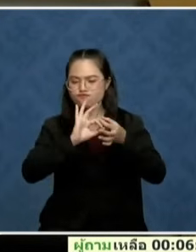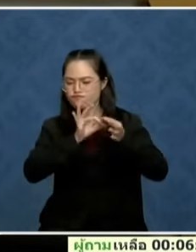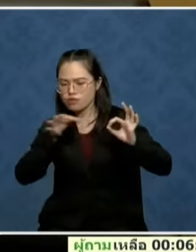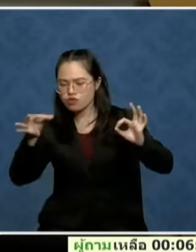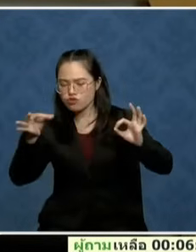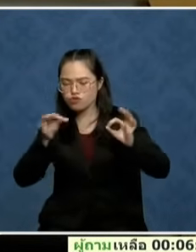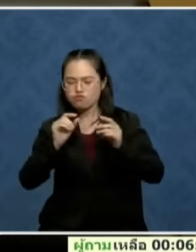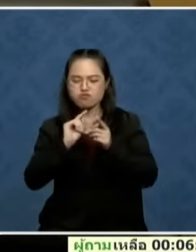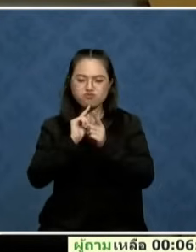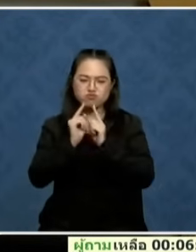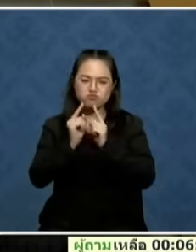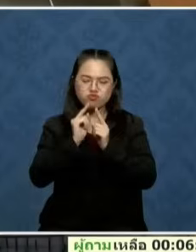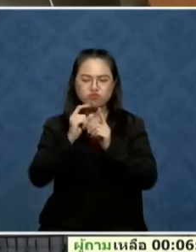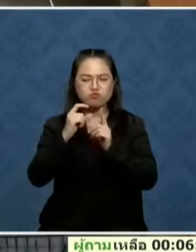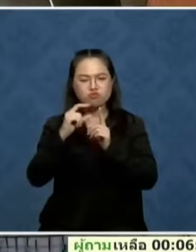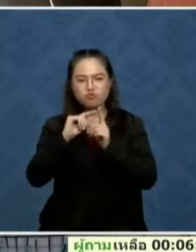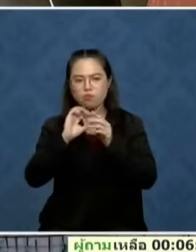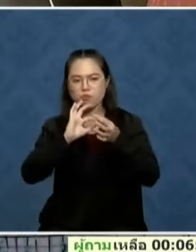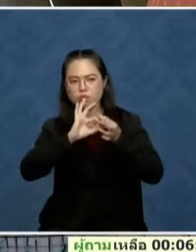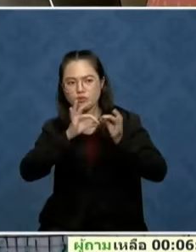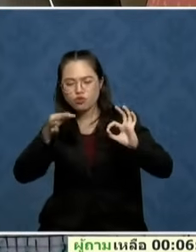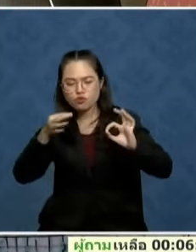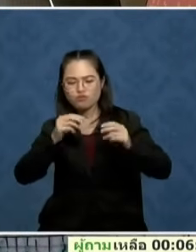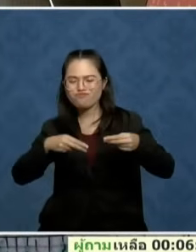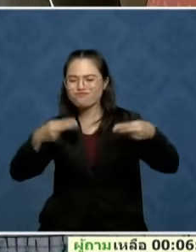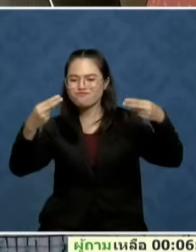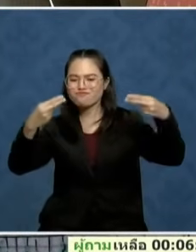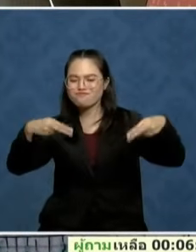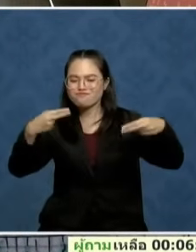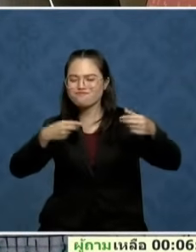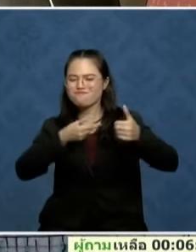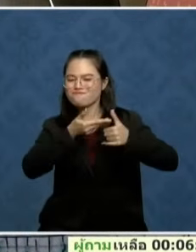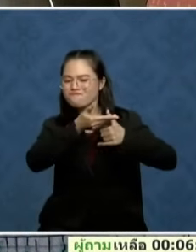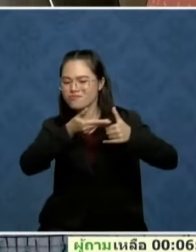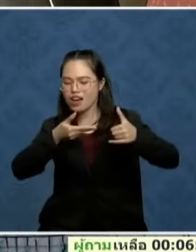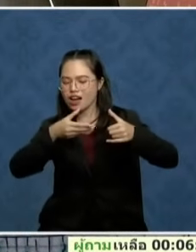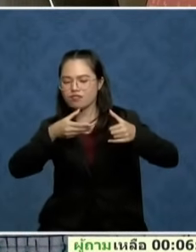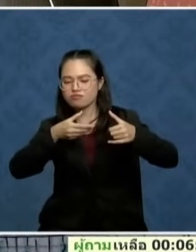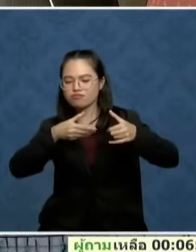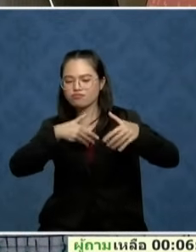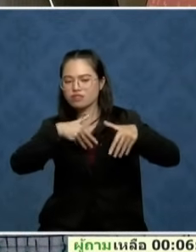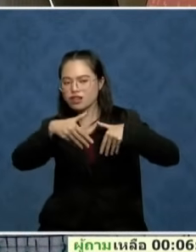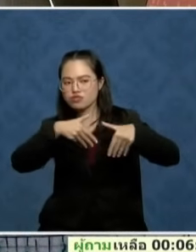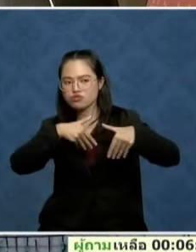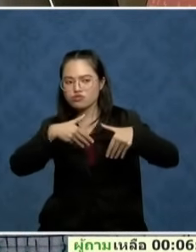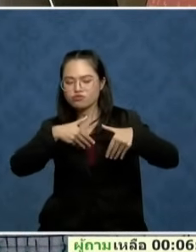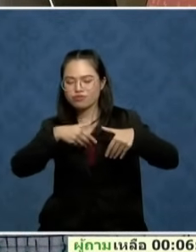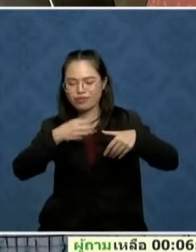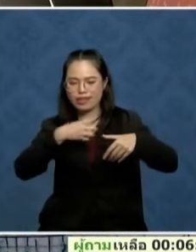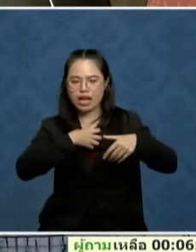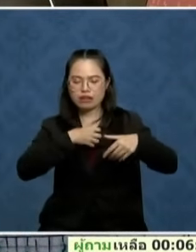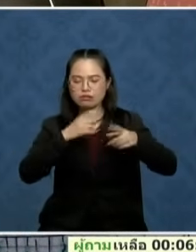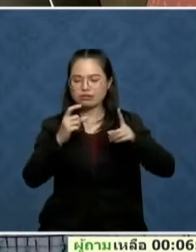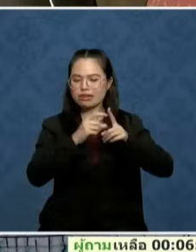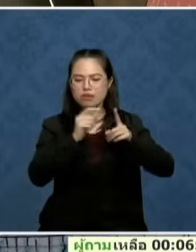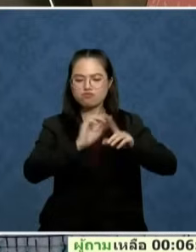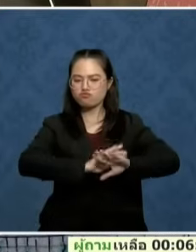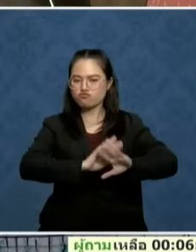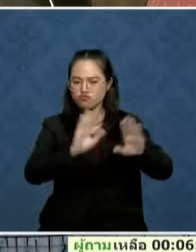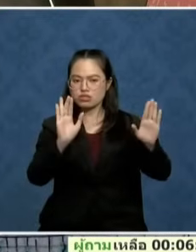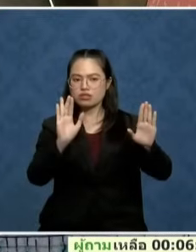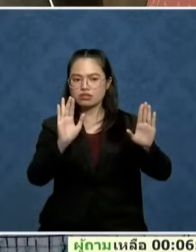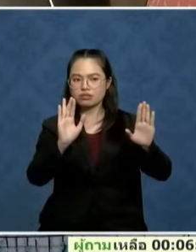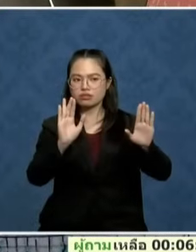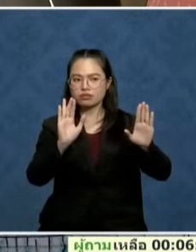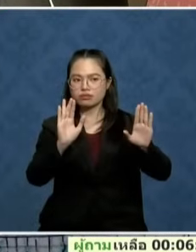การกระทบความสัมพันธ์อย่างเช่นเรื่องประโยคคำว่าสังหารหมู่เนี่ยท่านควรจะถอนออกจากการตั้งกระทู้ในเมื่อ